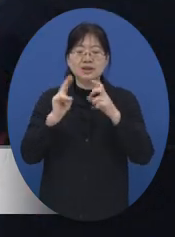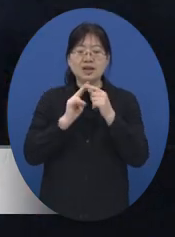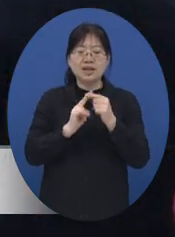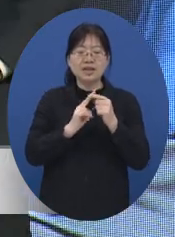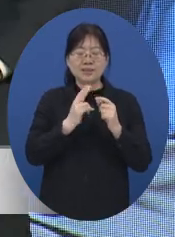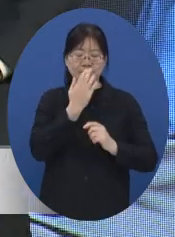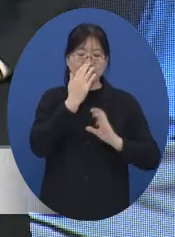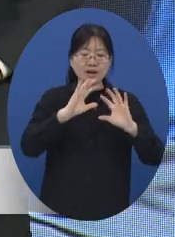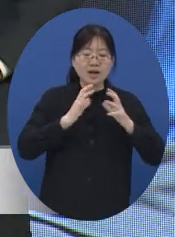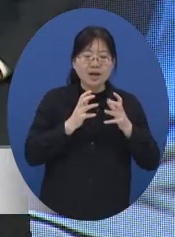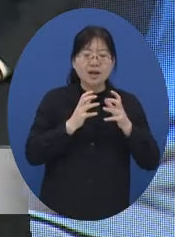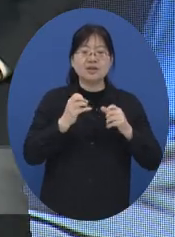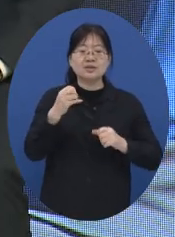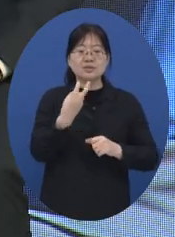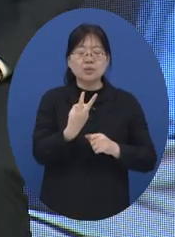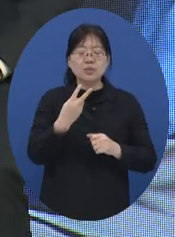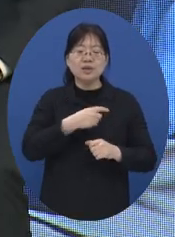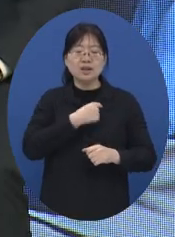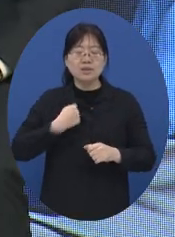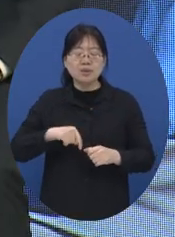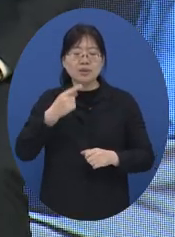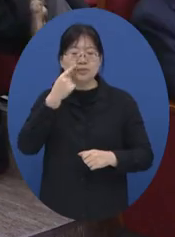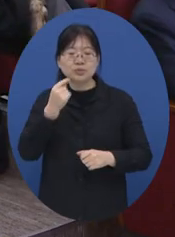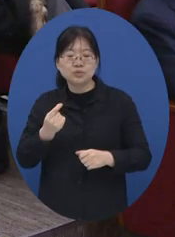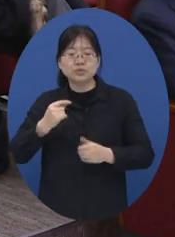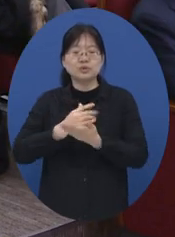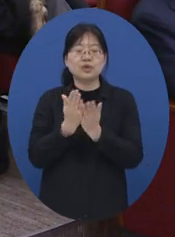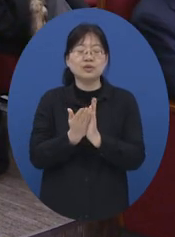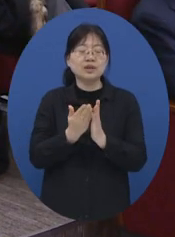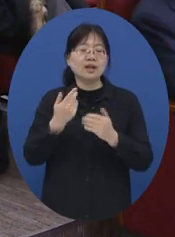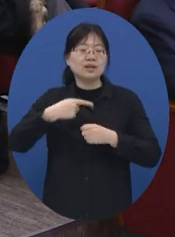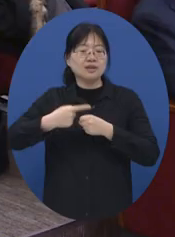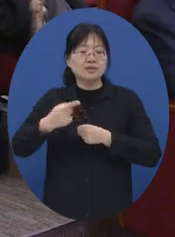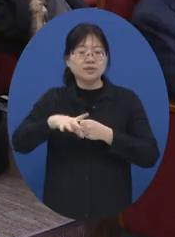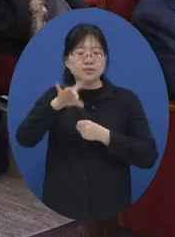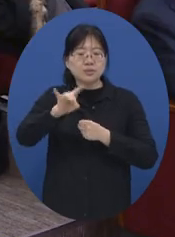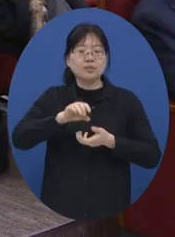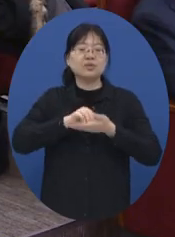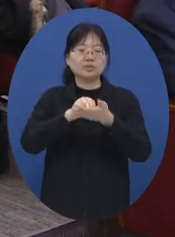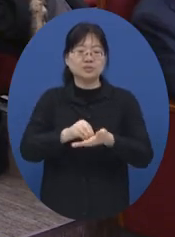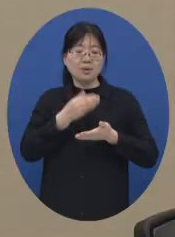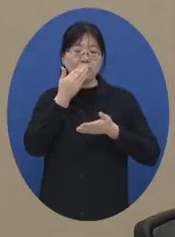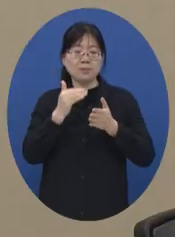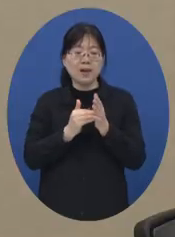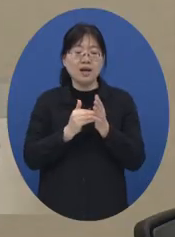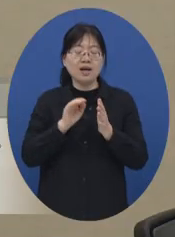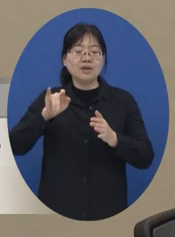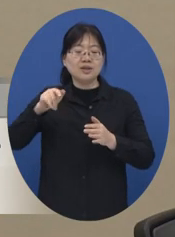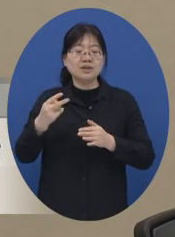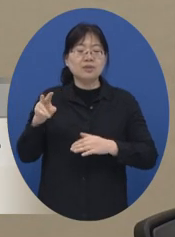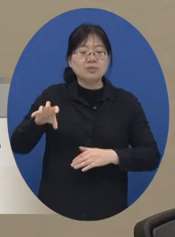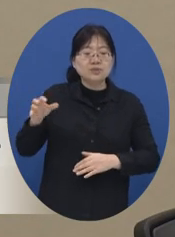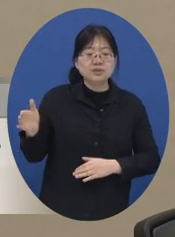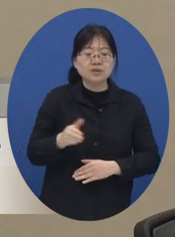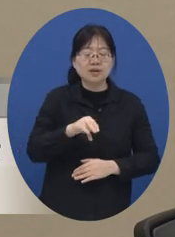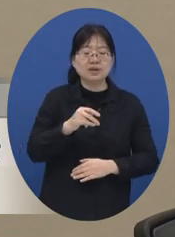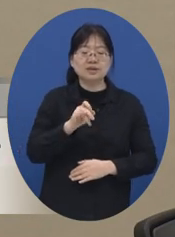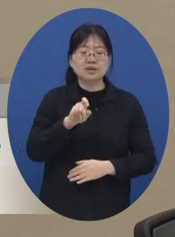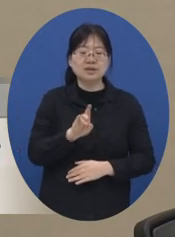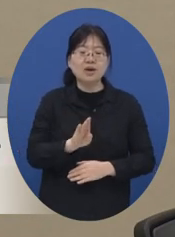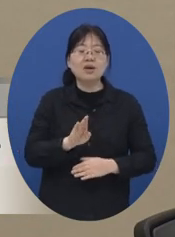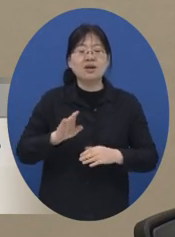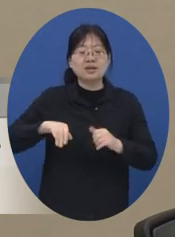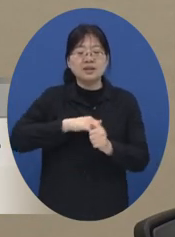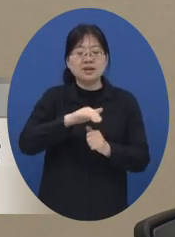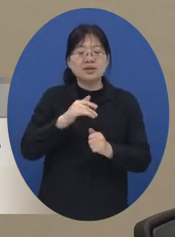이스라엘 솟아 와중 그 콩 스파오 일본 세례 뜨기 내년 초 입주 합니다 나무 중에 수술 않고